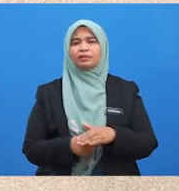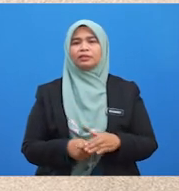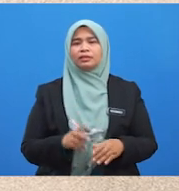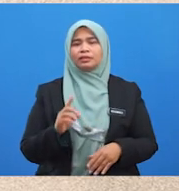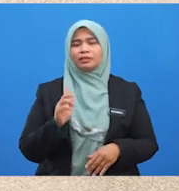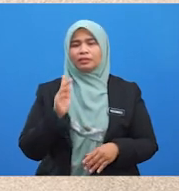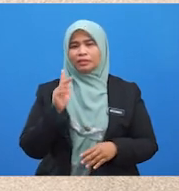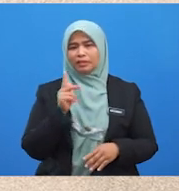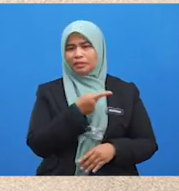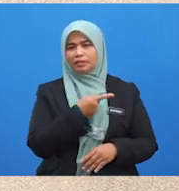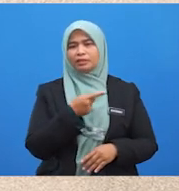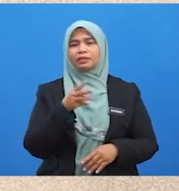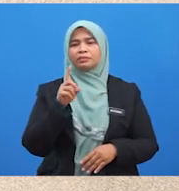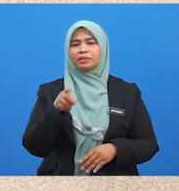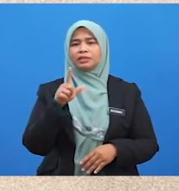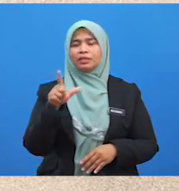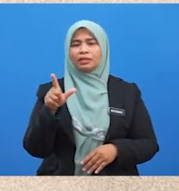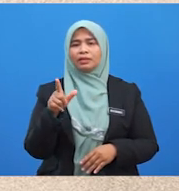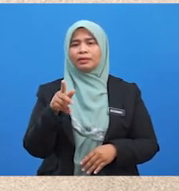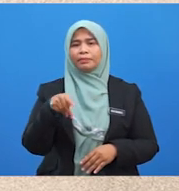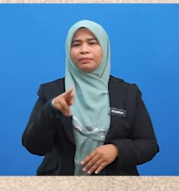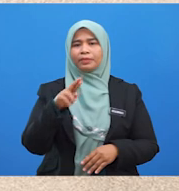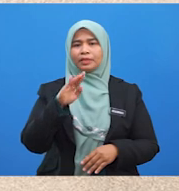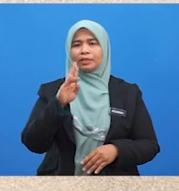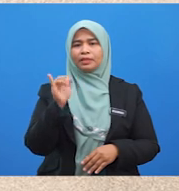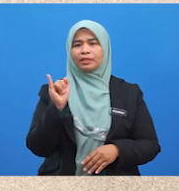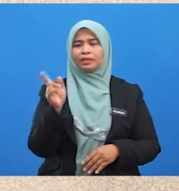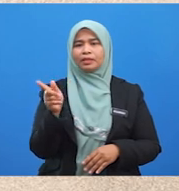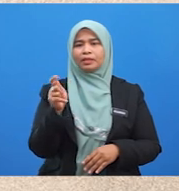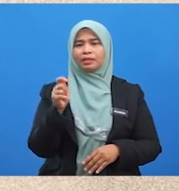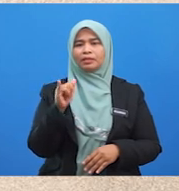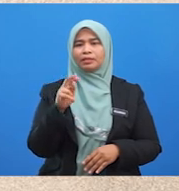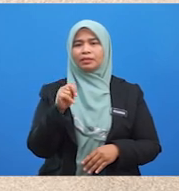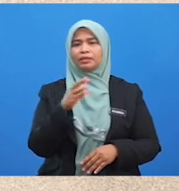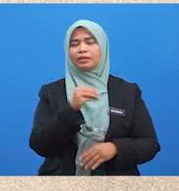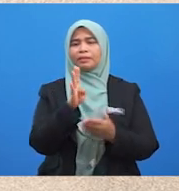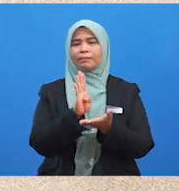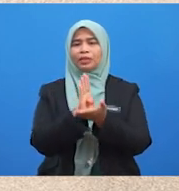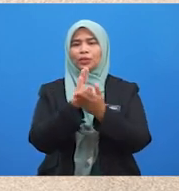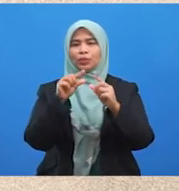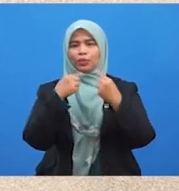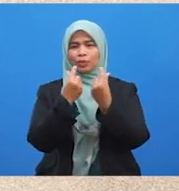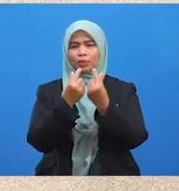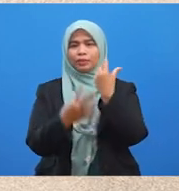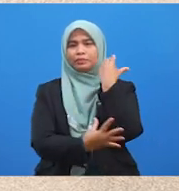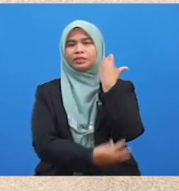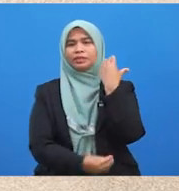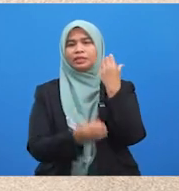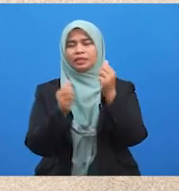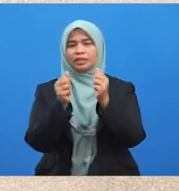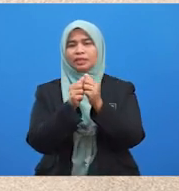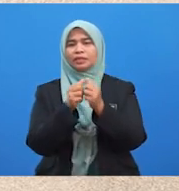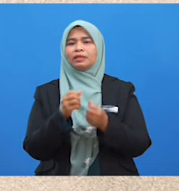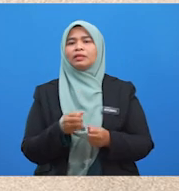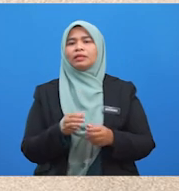Pengajaran yang keempat adalah kita mestilah prihatin dan membantu golongan miskin